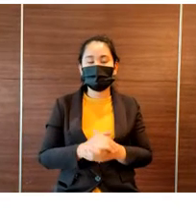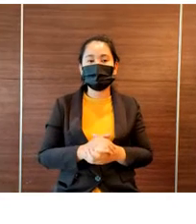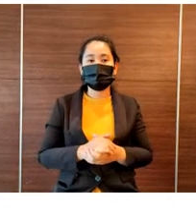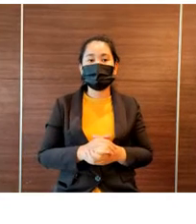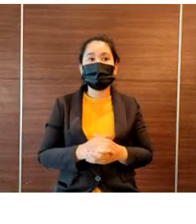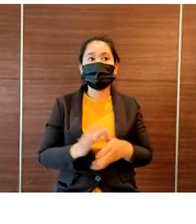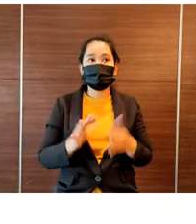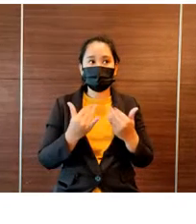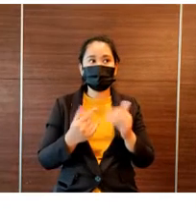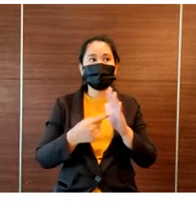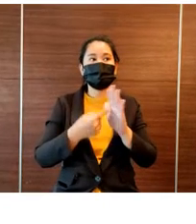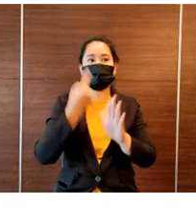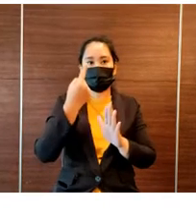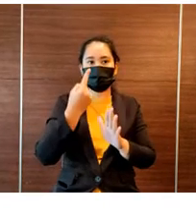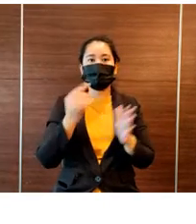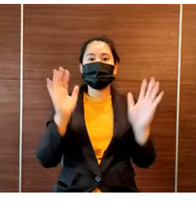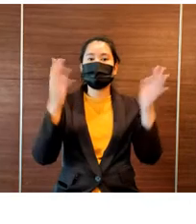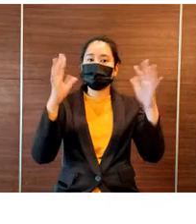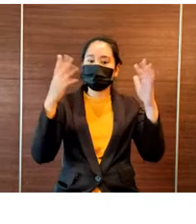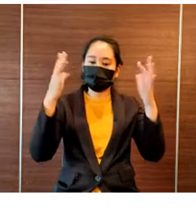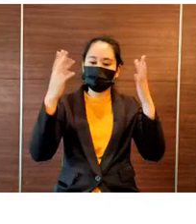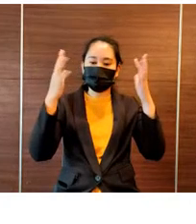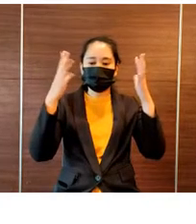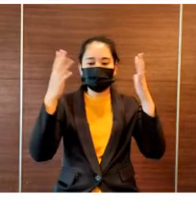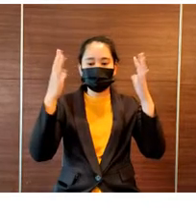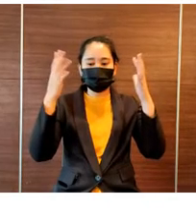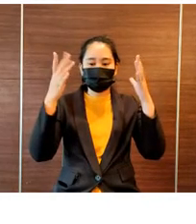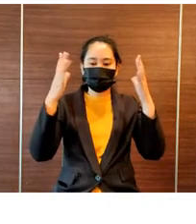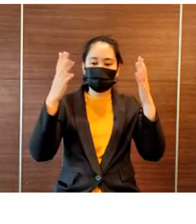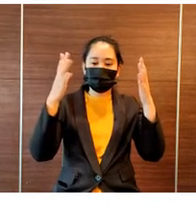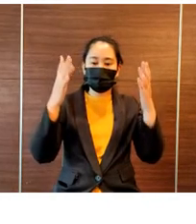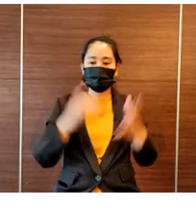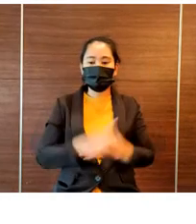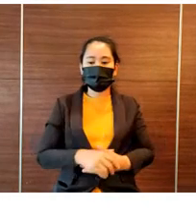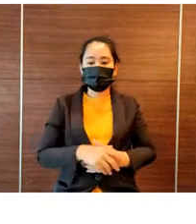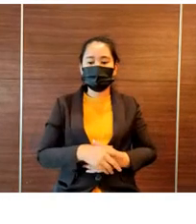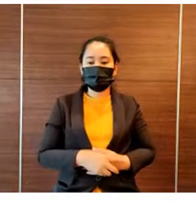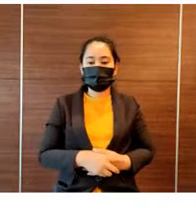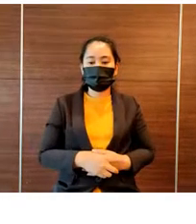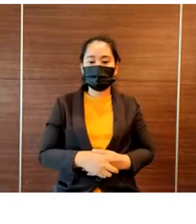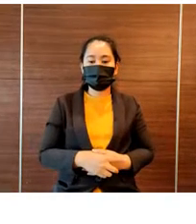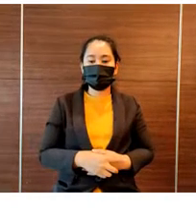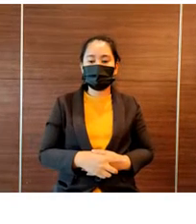เชิญข้างบนเลยค่ะปรบมือต้อนรับทุกท่านด้วยค่ะ